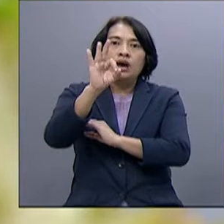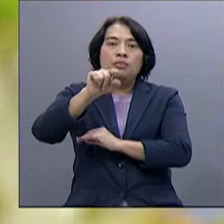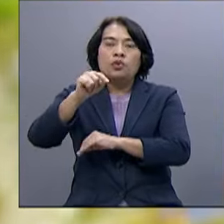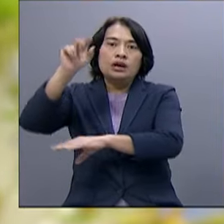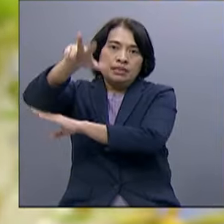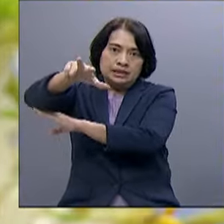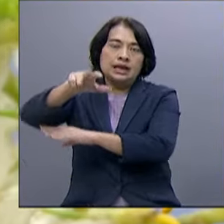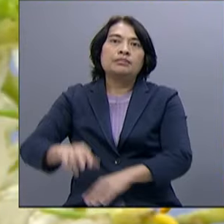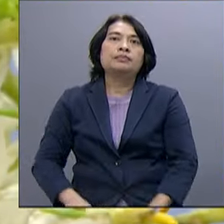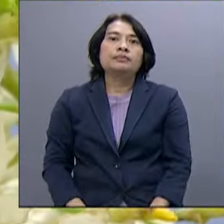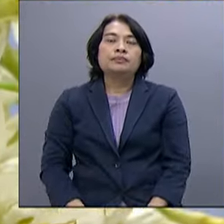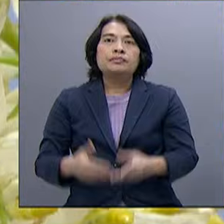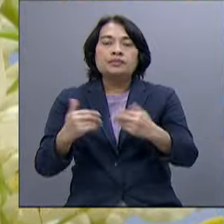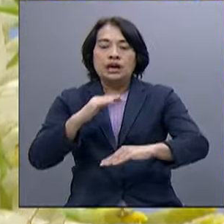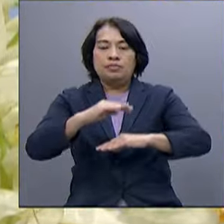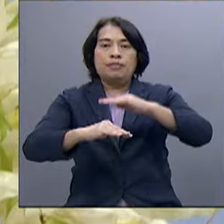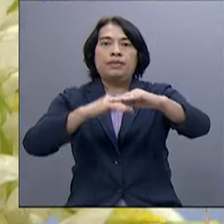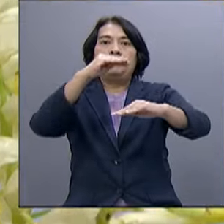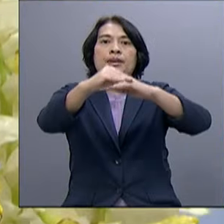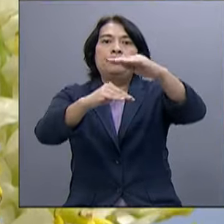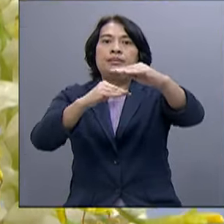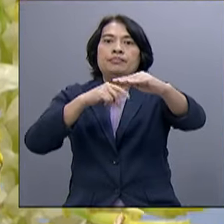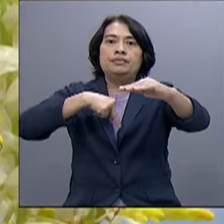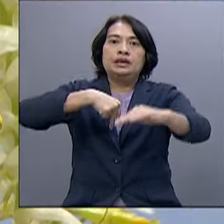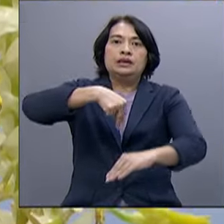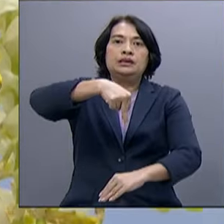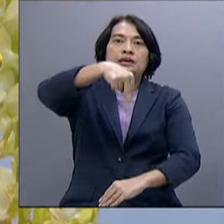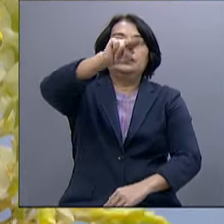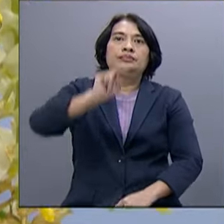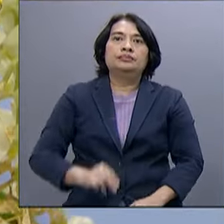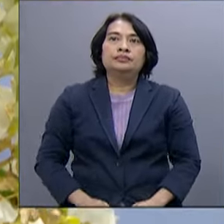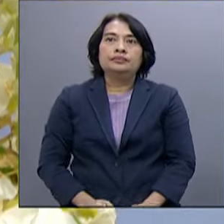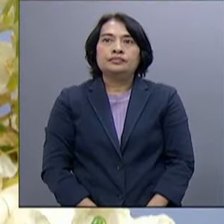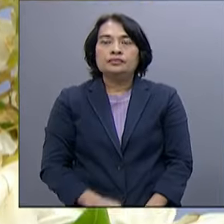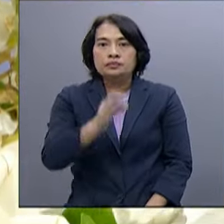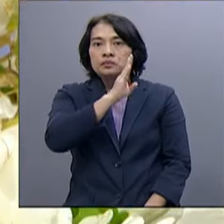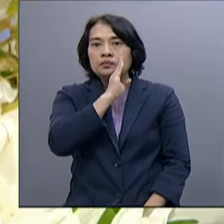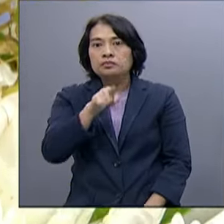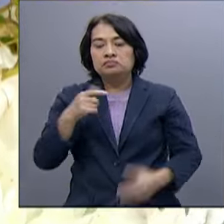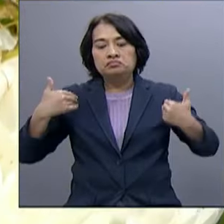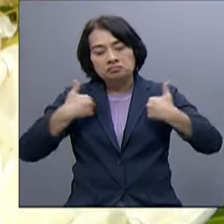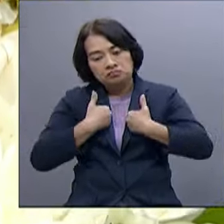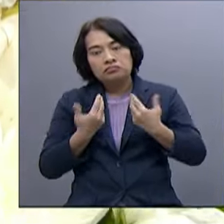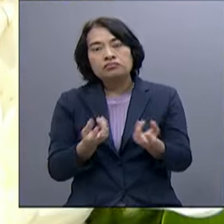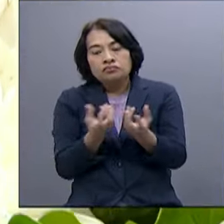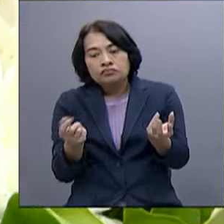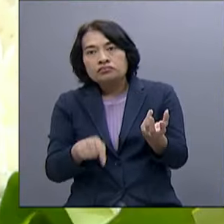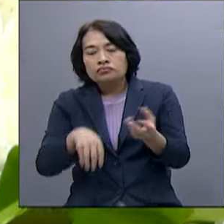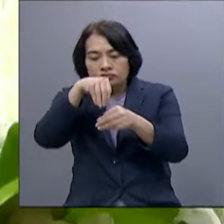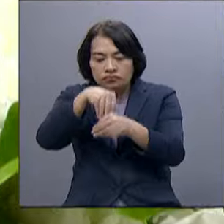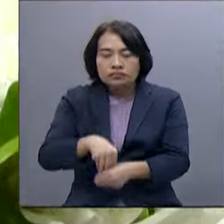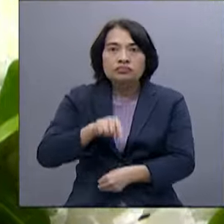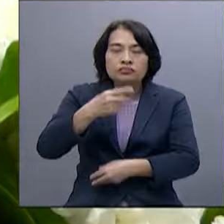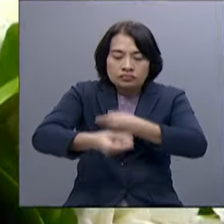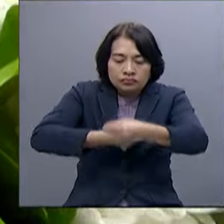องมีการเดินขึ้นบันไดนะคะ ใช่ค่ะเหนื่อยหลายขั้นเลยใช่มั้ยฮะ ใช่แต่ถ้าเกิดว่าเหนื่อยล้าของด้านหน้าที่นํามาโชว์ตรงนี้จะมีจําหน่าย เล